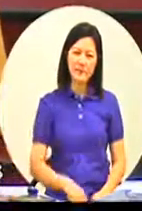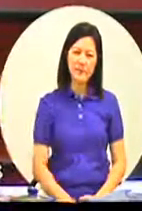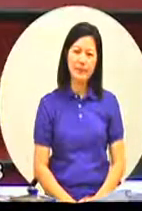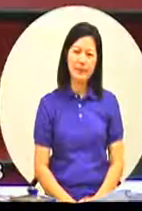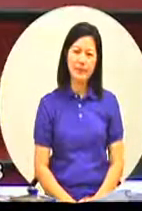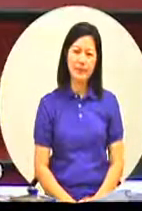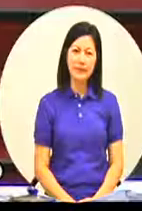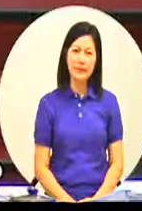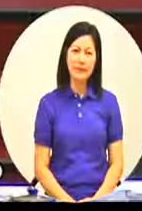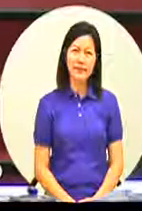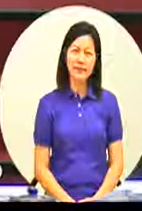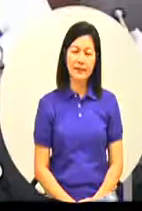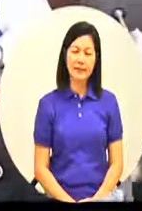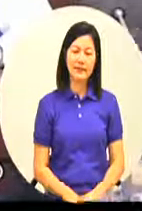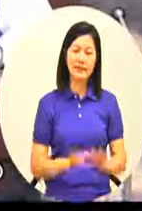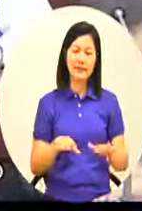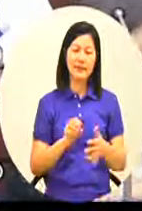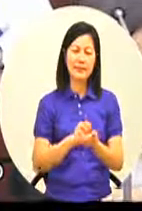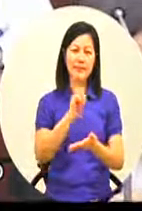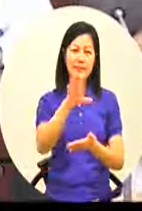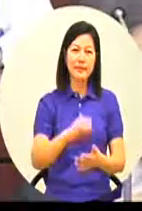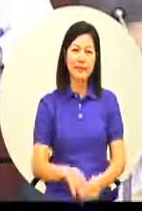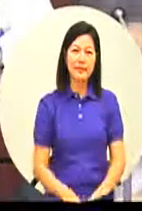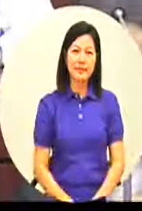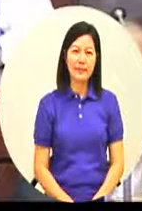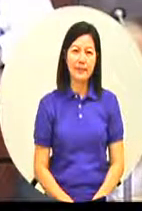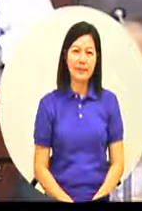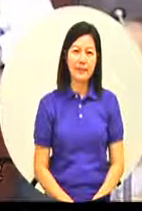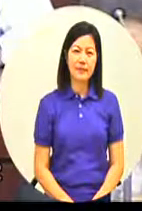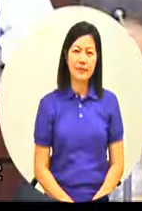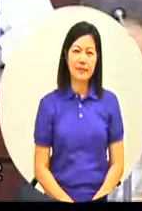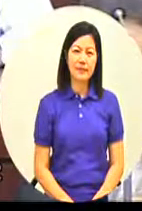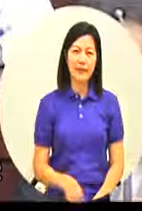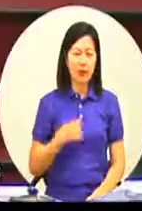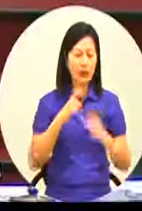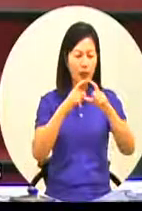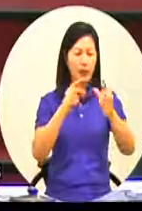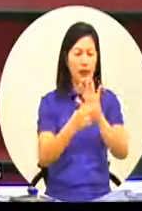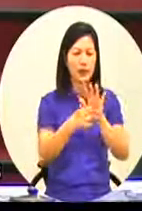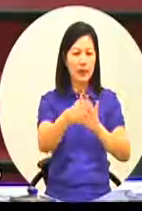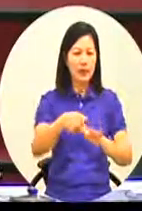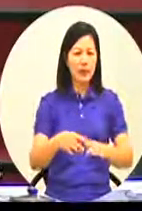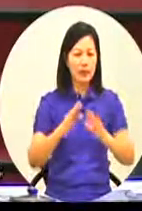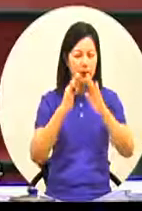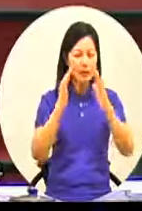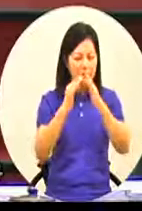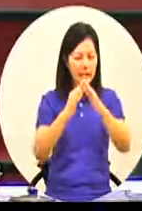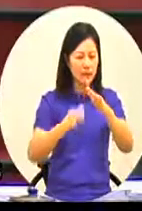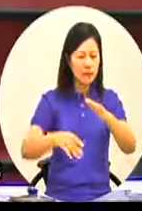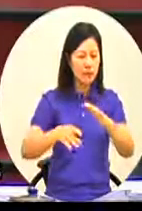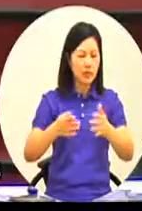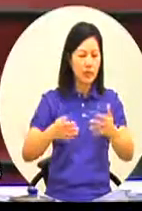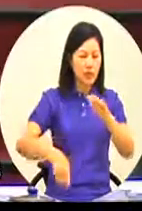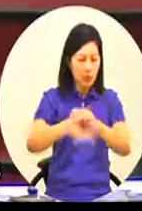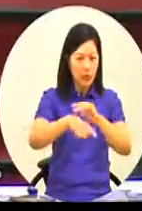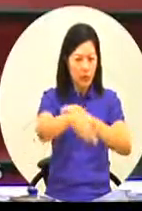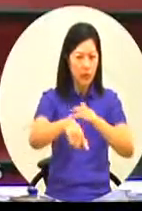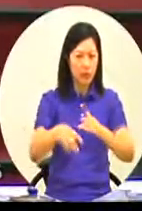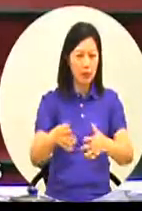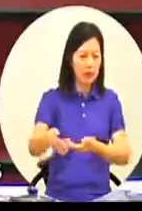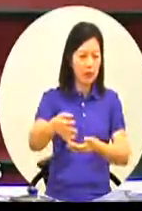咱会只甲曾议员报告吼，就是 讲。你两车我死作答复啦，办公室照扣啦。你违